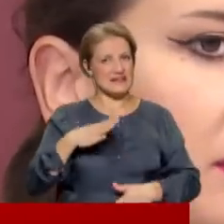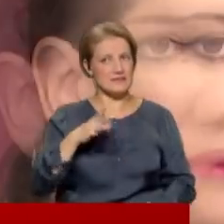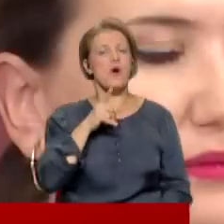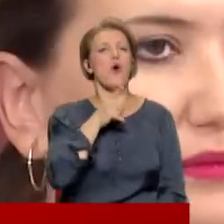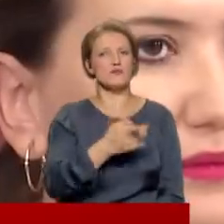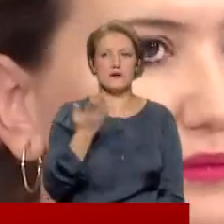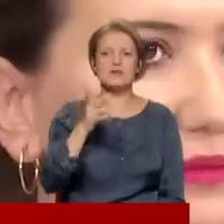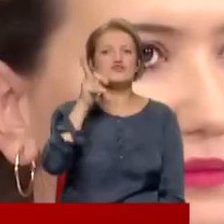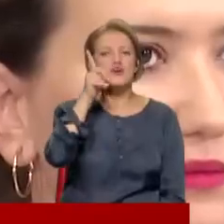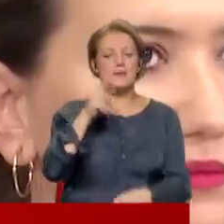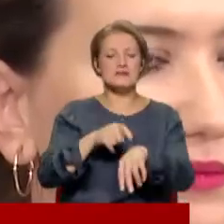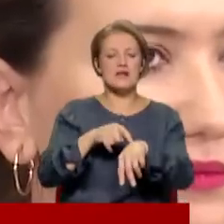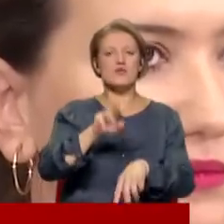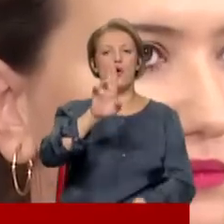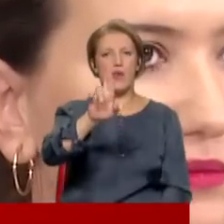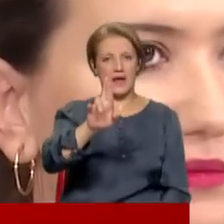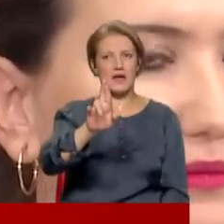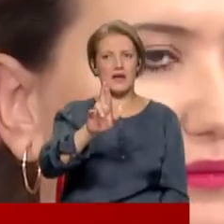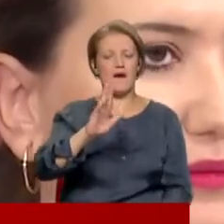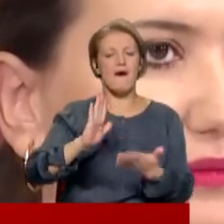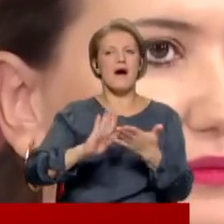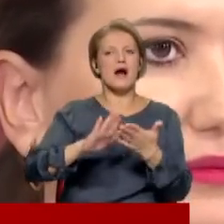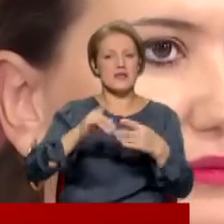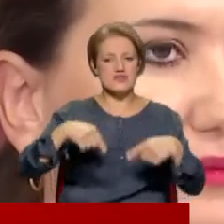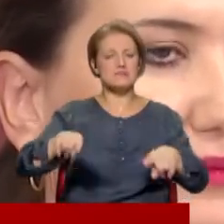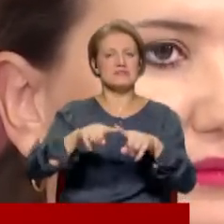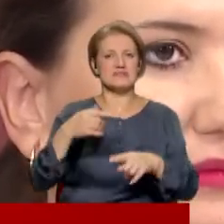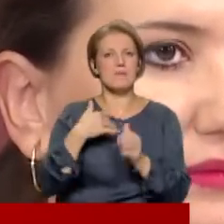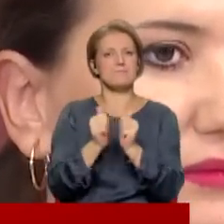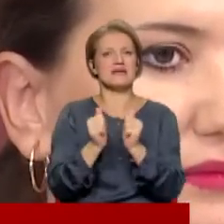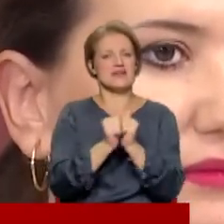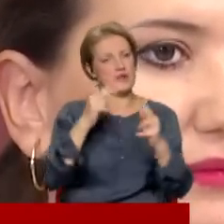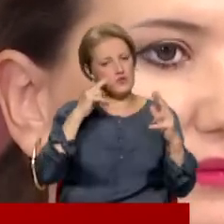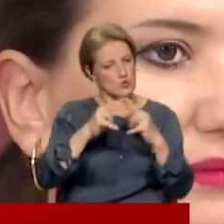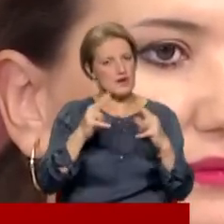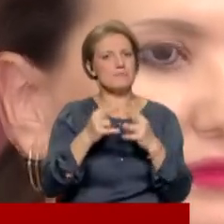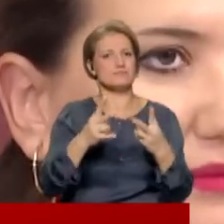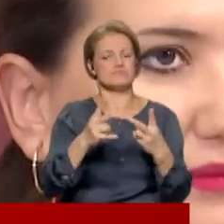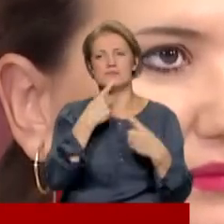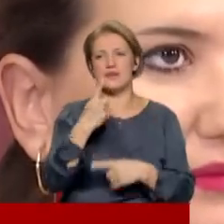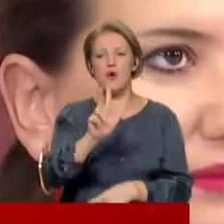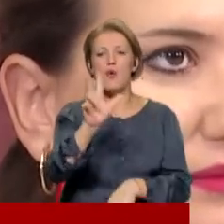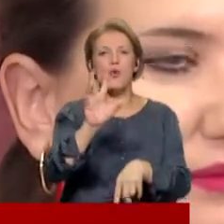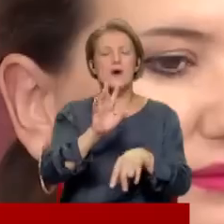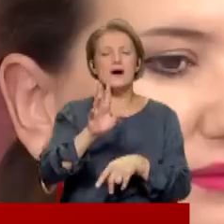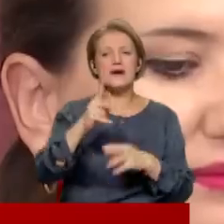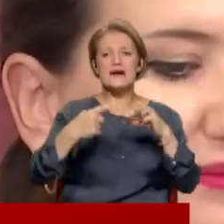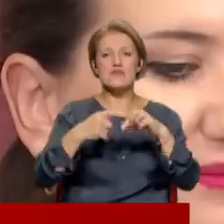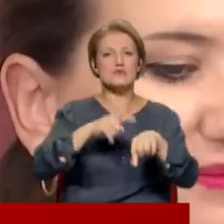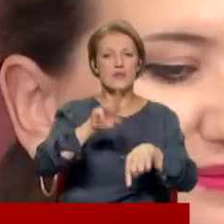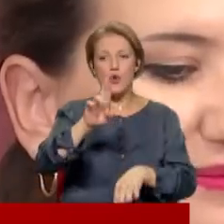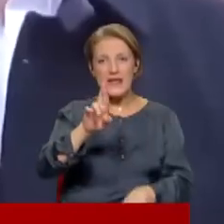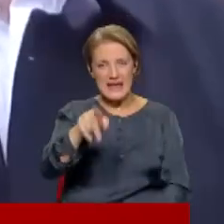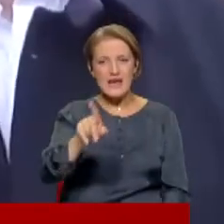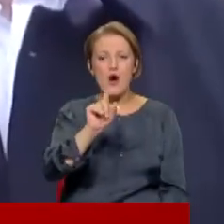O da çarşamba saat 12'de arkadaşlarımızla birlikte görüşebileceğini söyledi. 30 dakika kala randevu